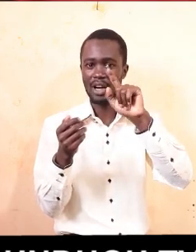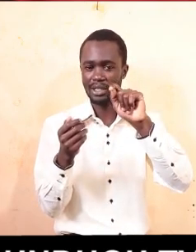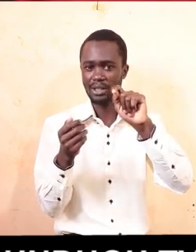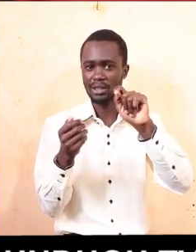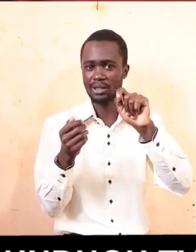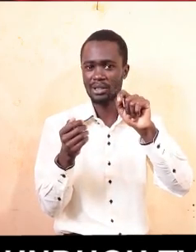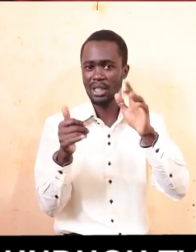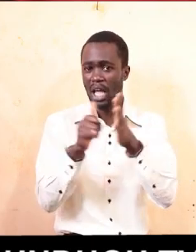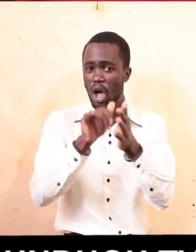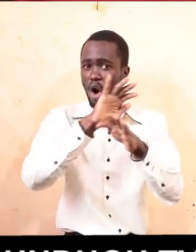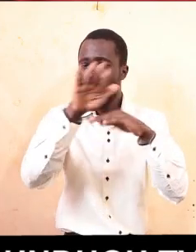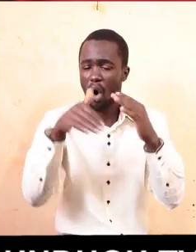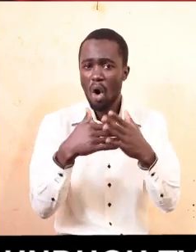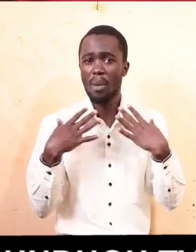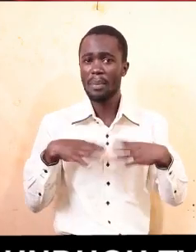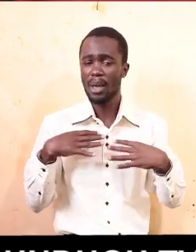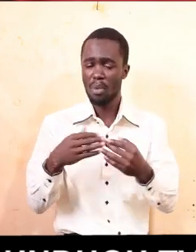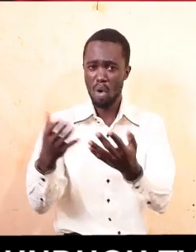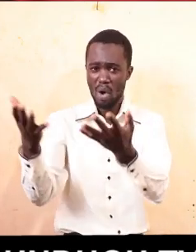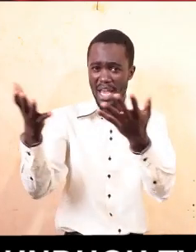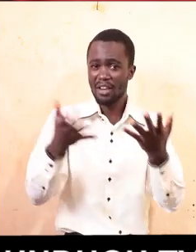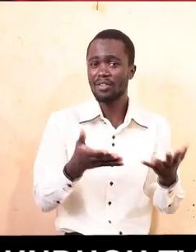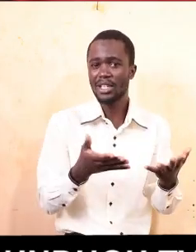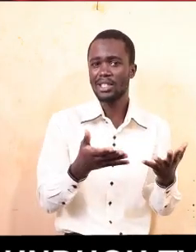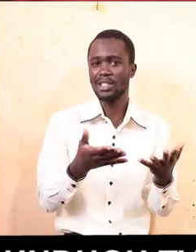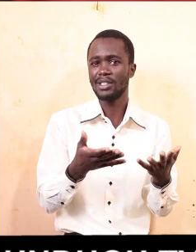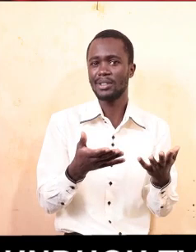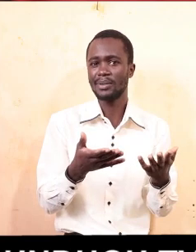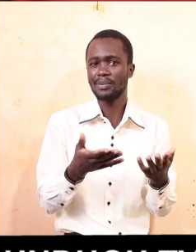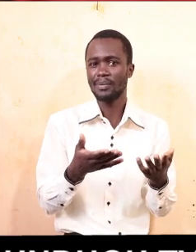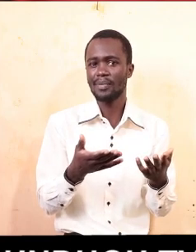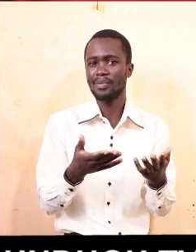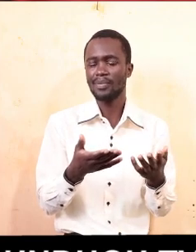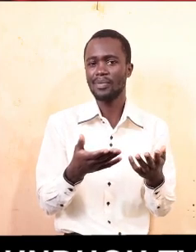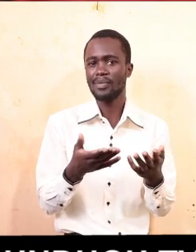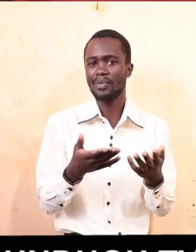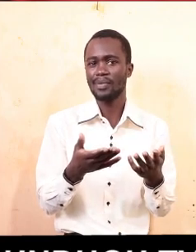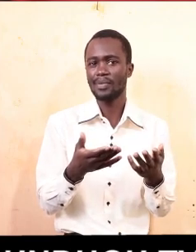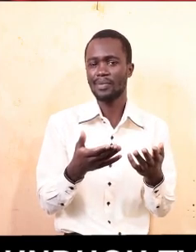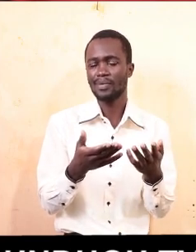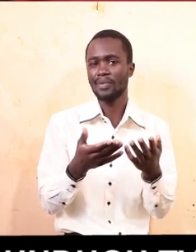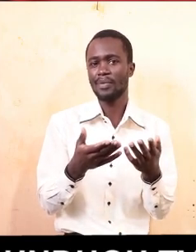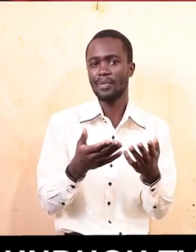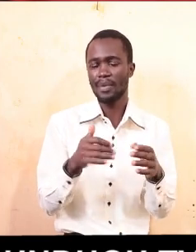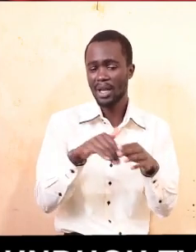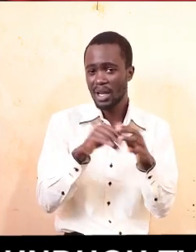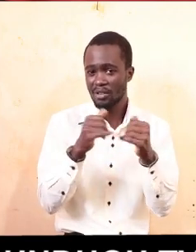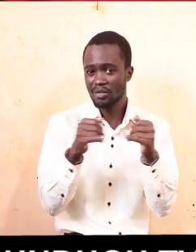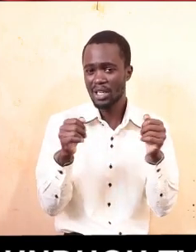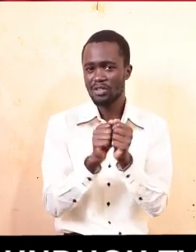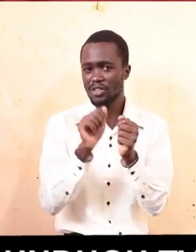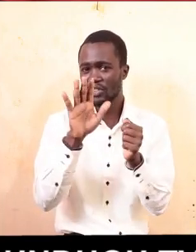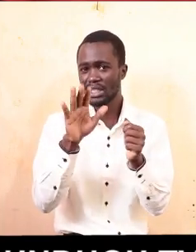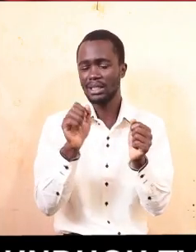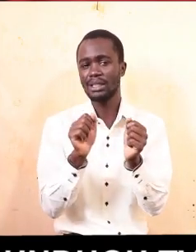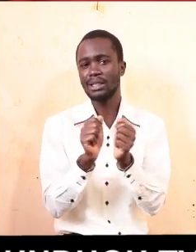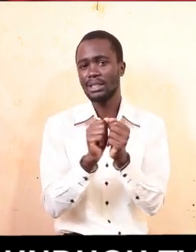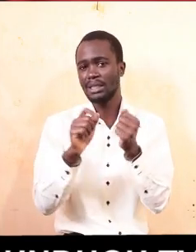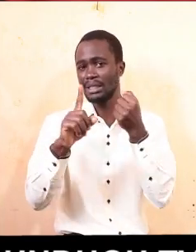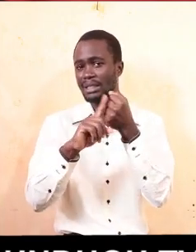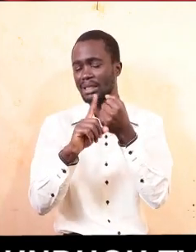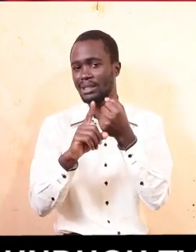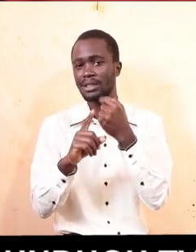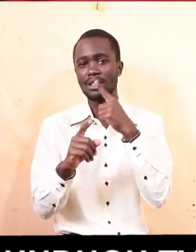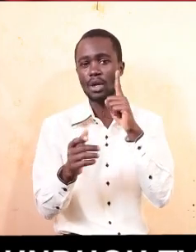wale wote walipokaribishwa, aliwakaribisha, lakini katika mstari wa 15 na 16,